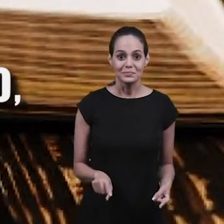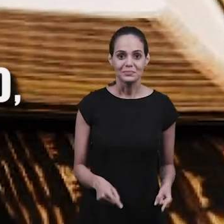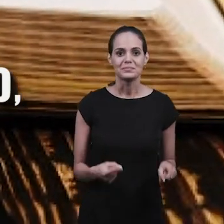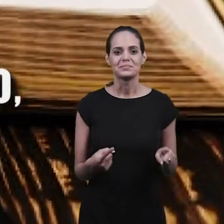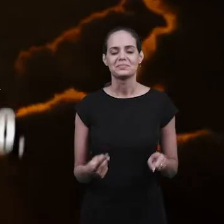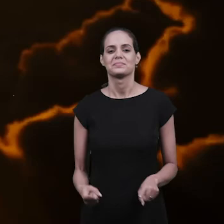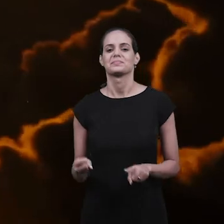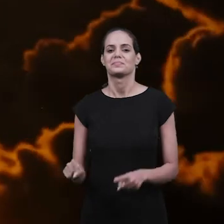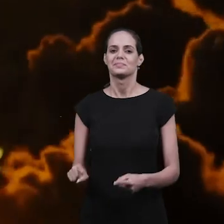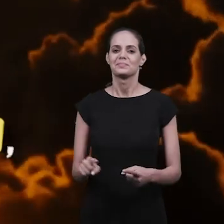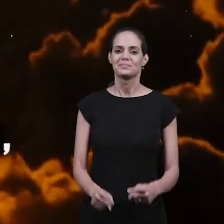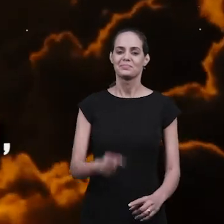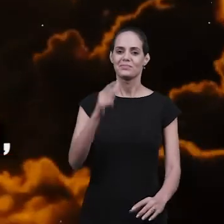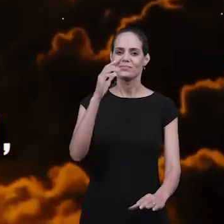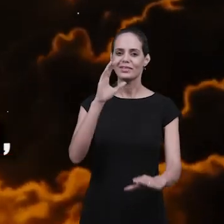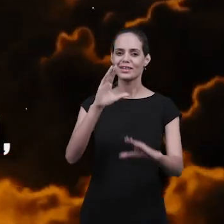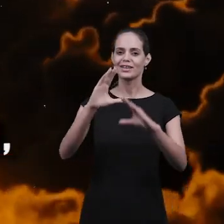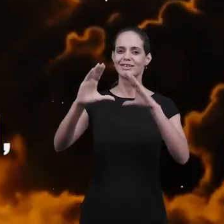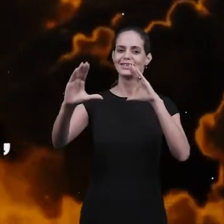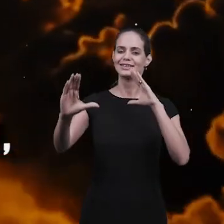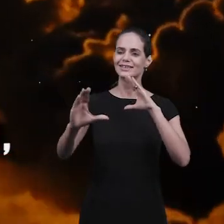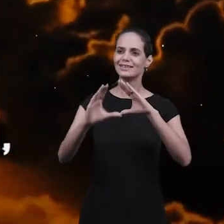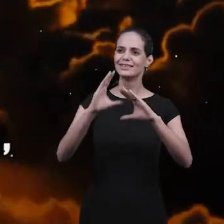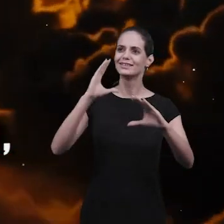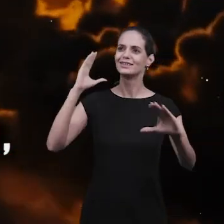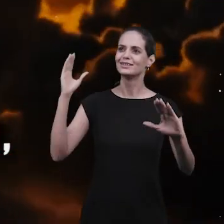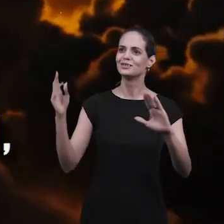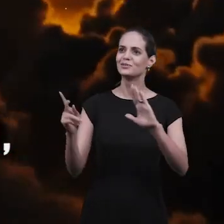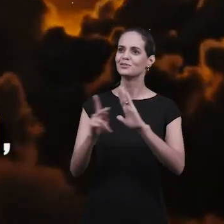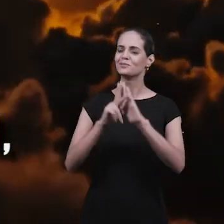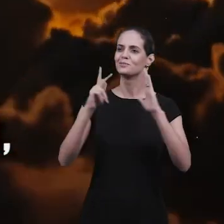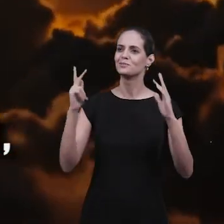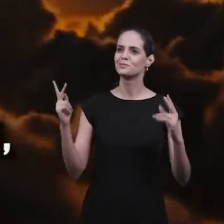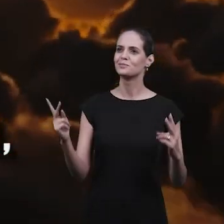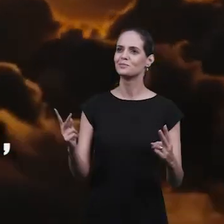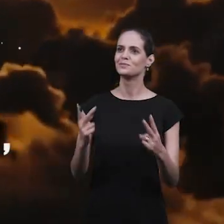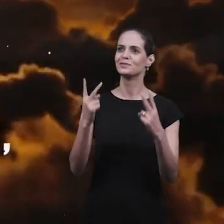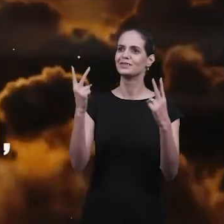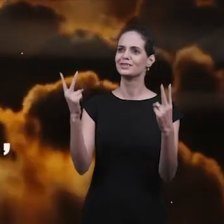fiéis. Eis o canto de vitória.